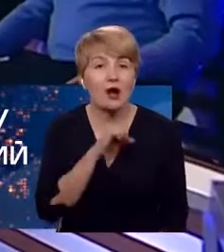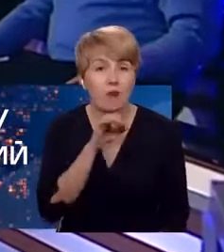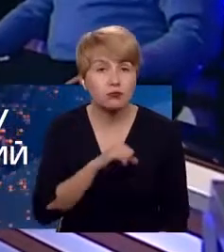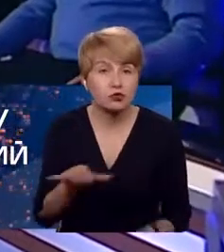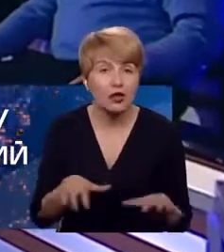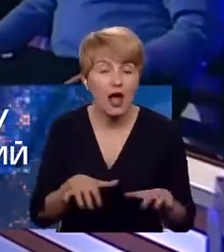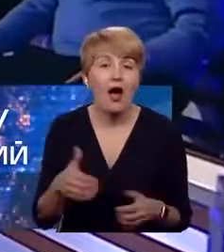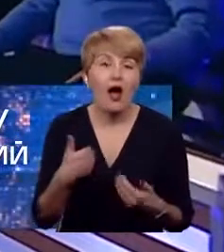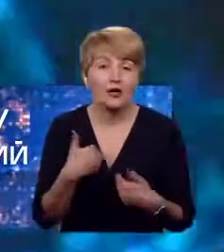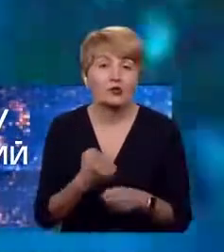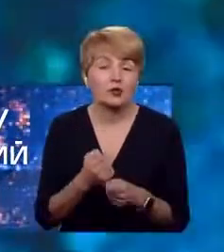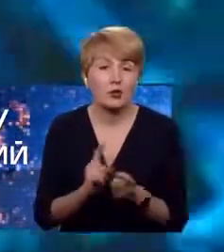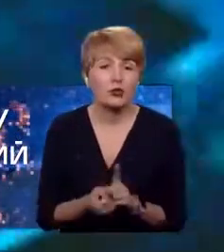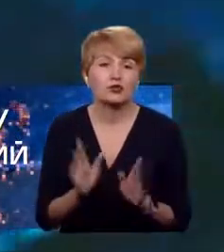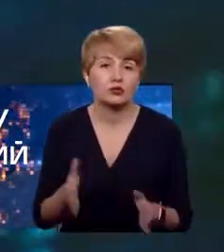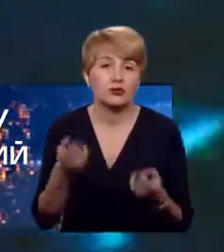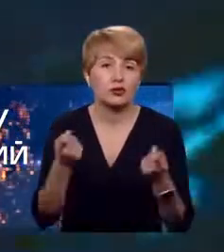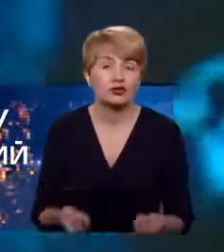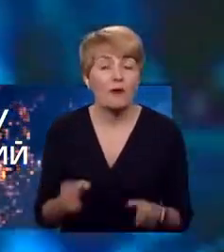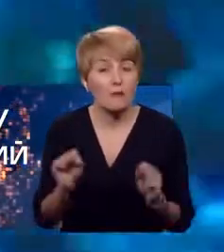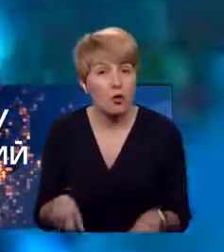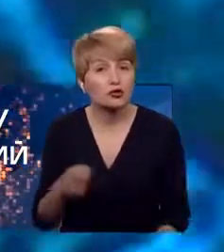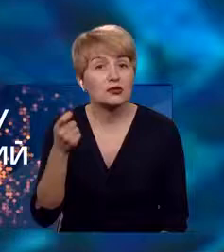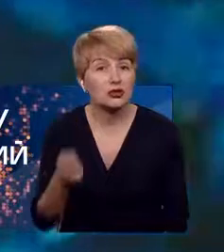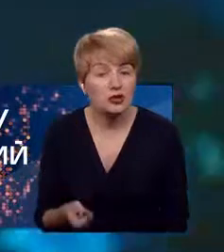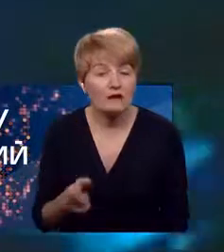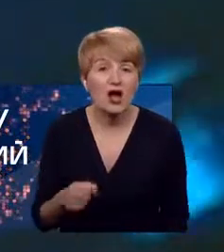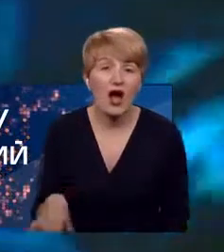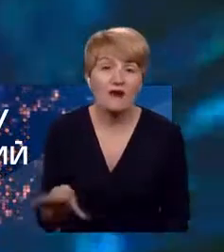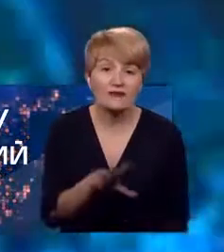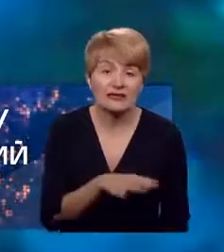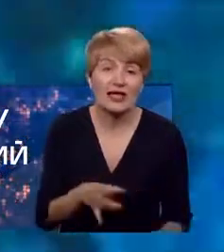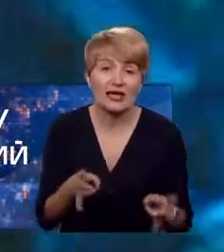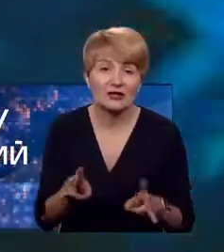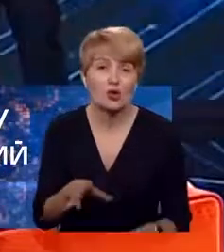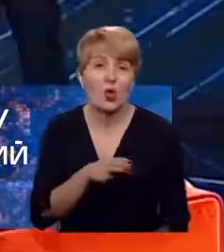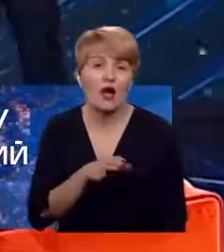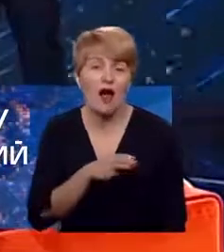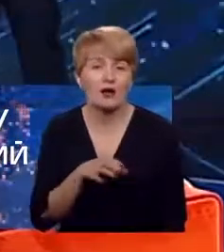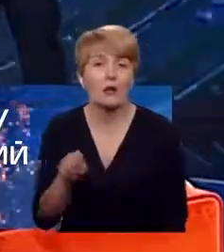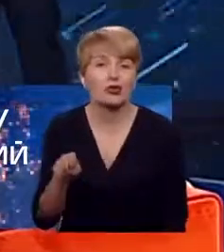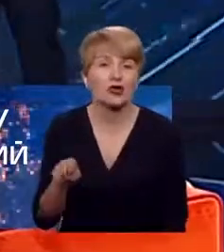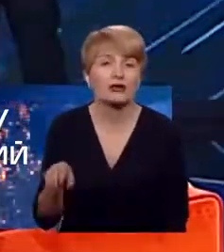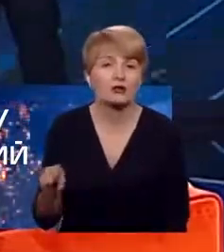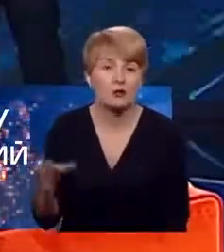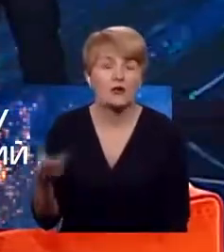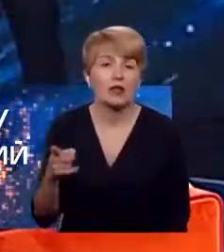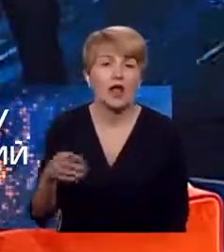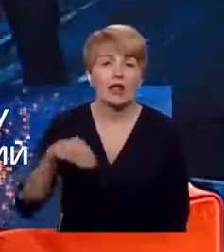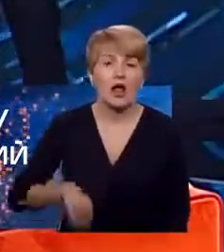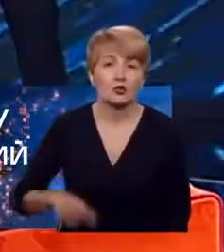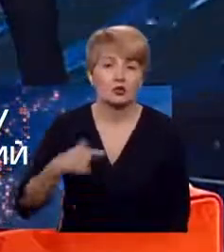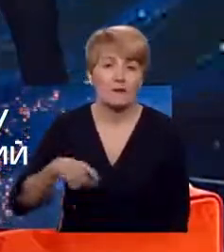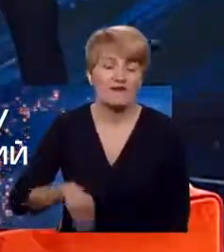зроблю так, що буде дешевше. Тому що можна дешевше, а все інше, оці олігархи, Порошенко і так далі, кладуть собі в карман. І